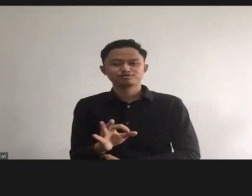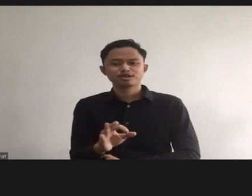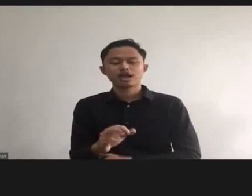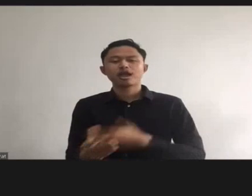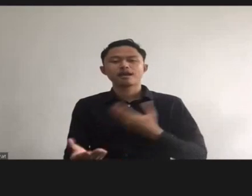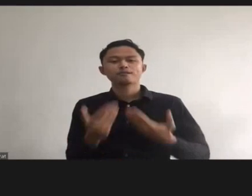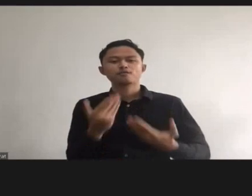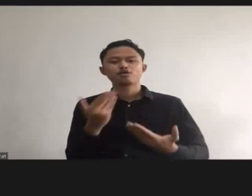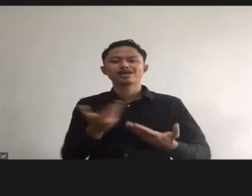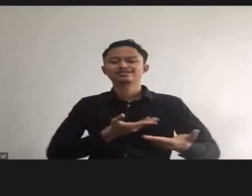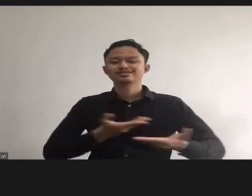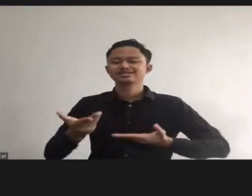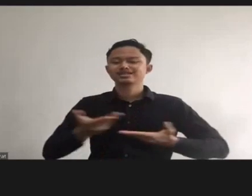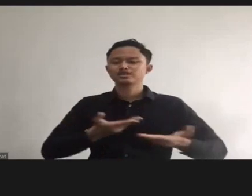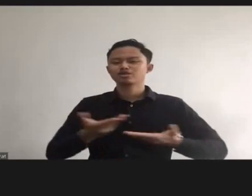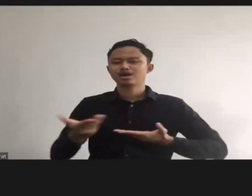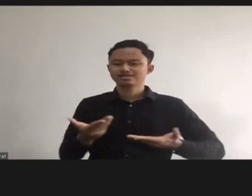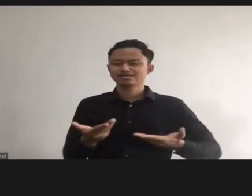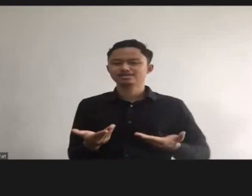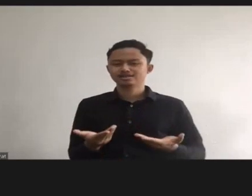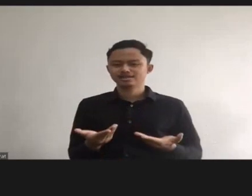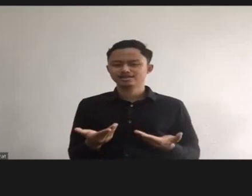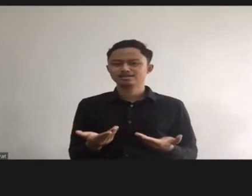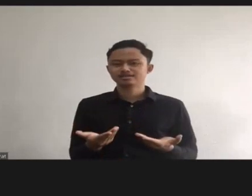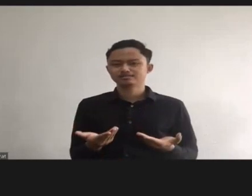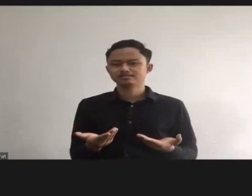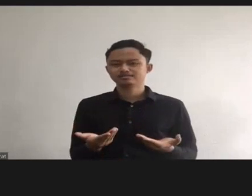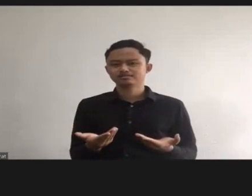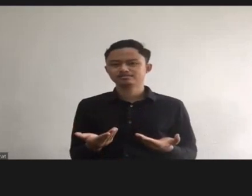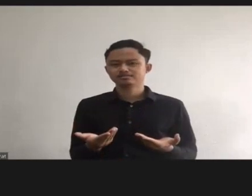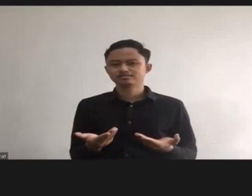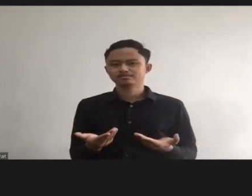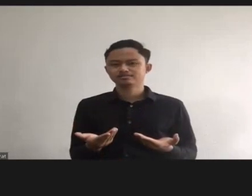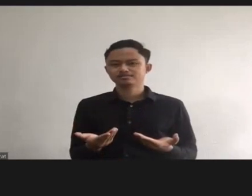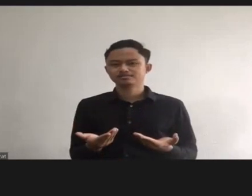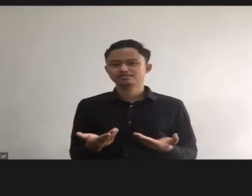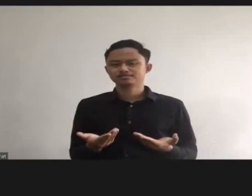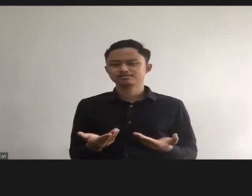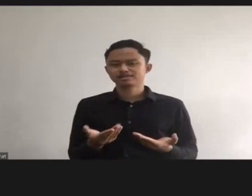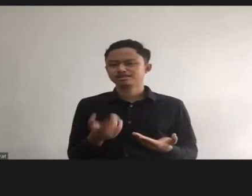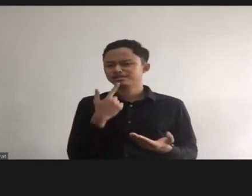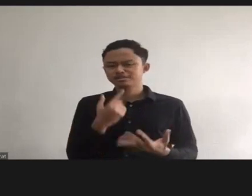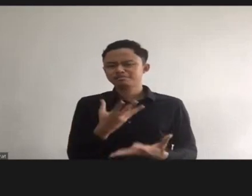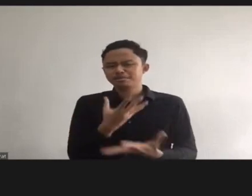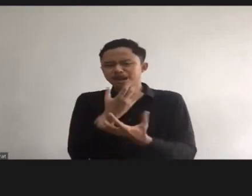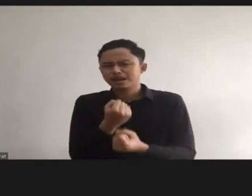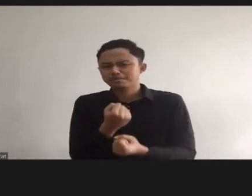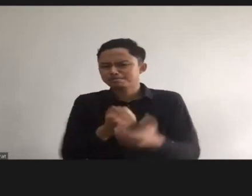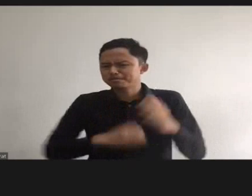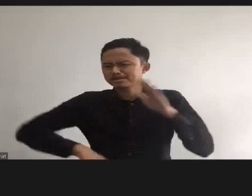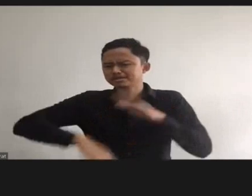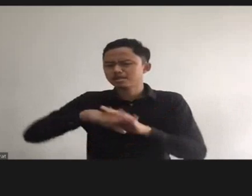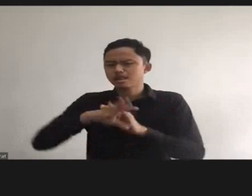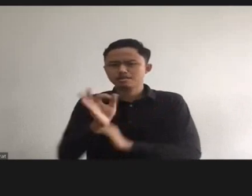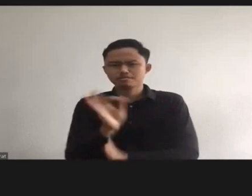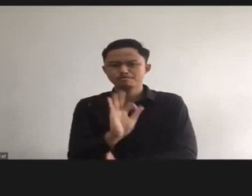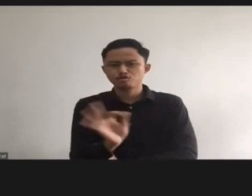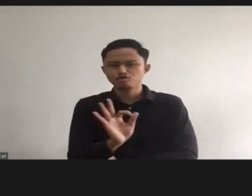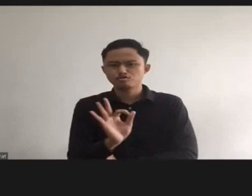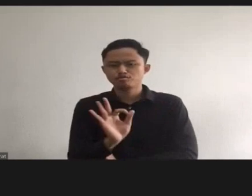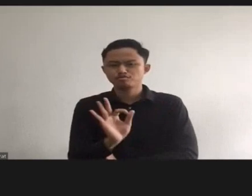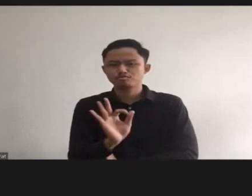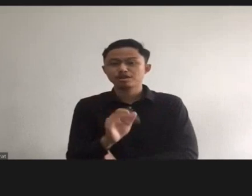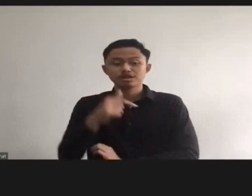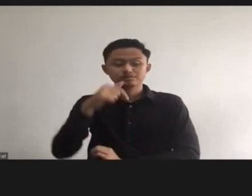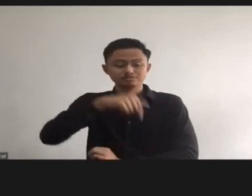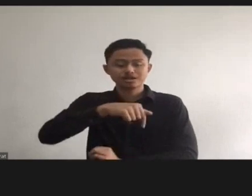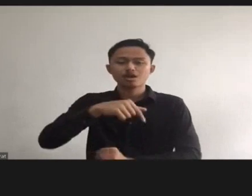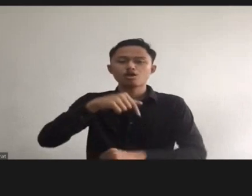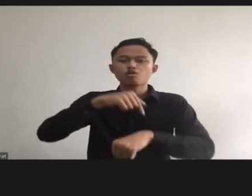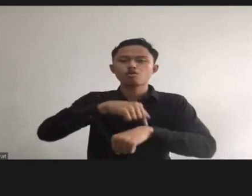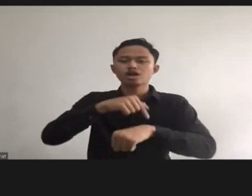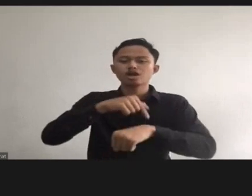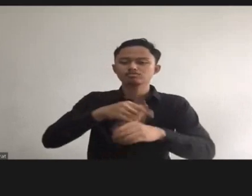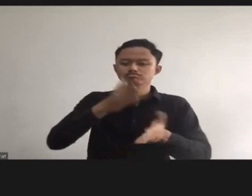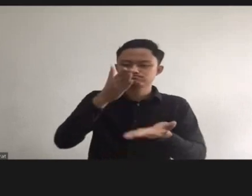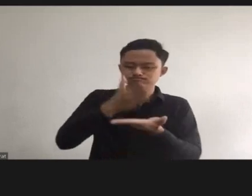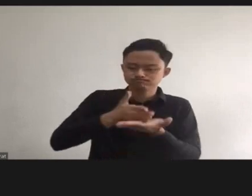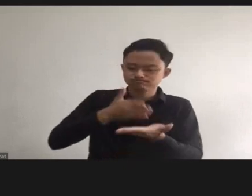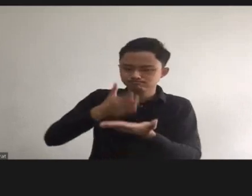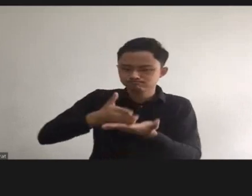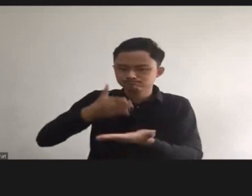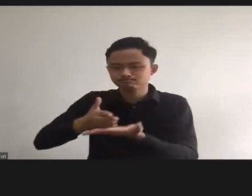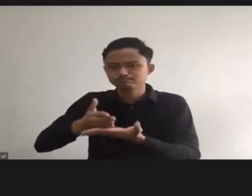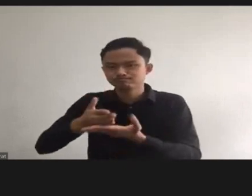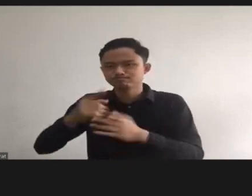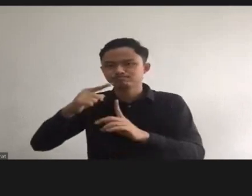kondisi yang masih belum sesuai dengan diharapkan, maka dibuatlah masa transisi sampai dengan akhir